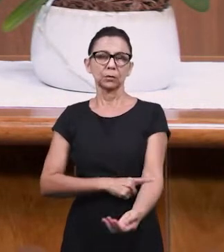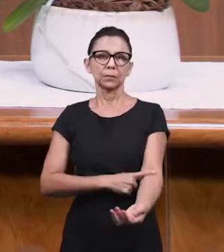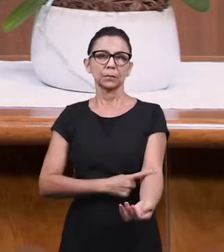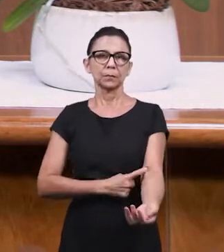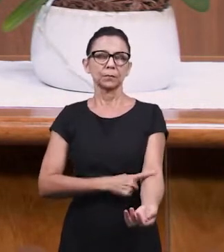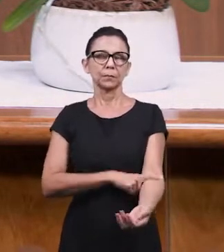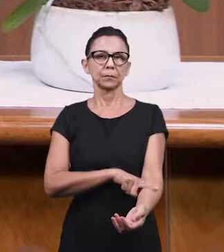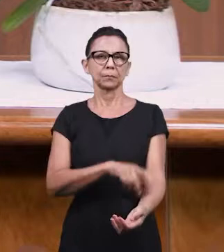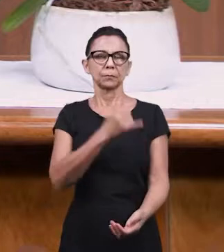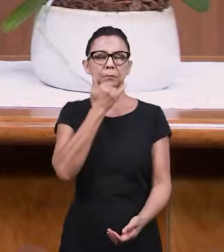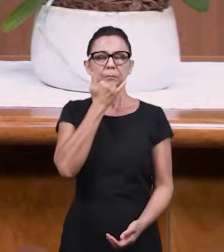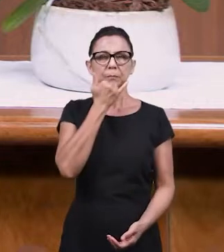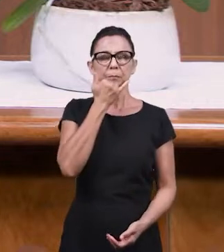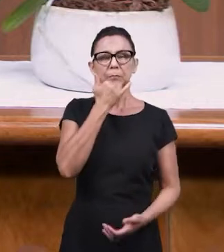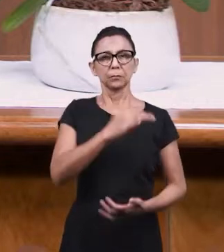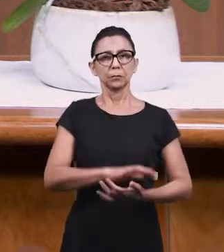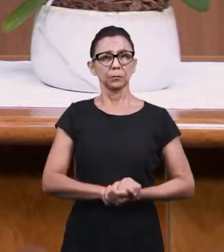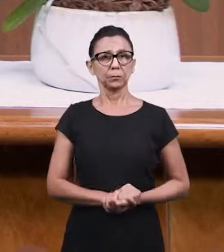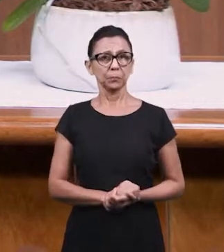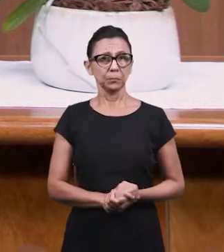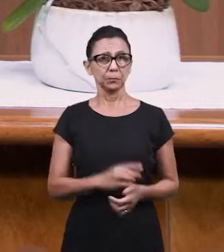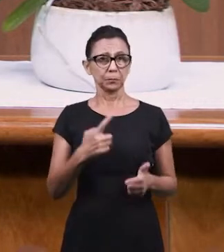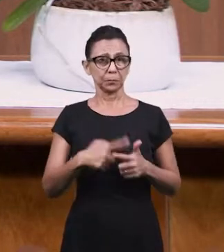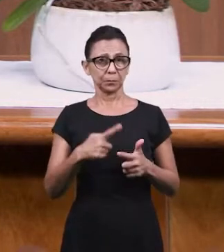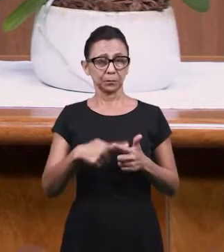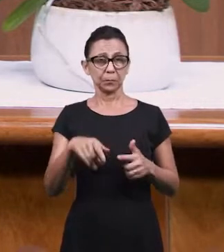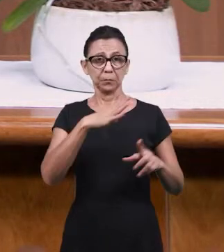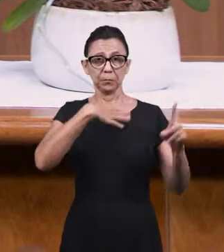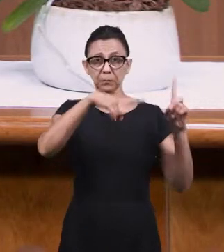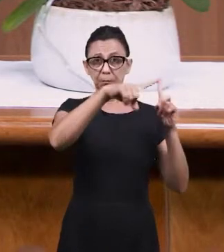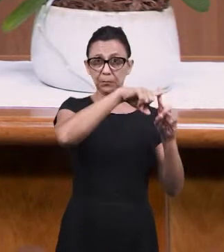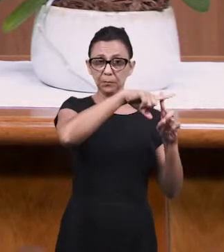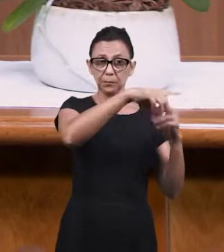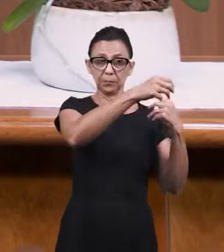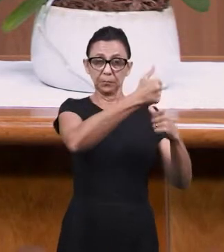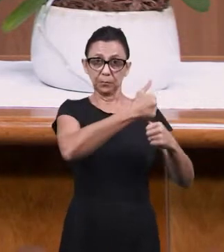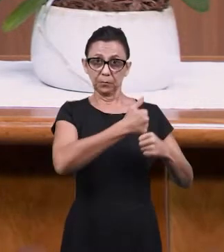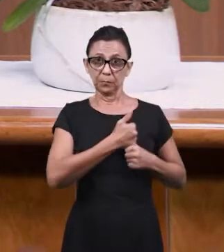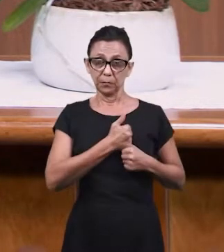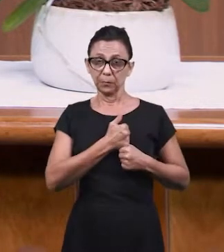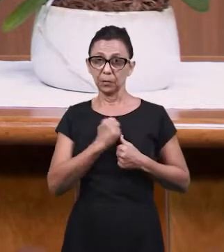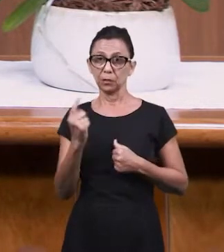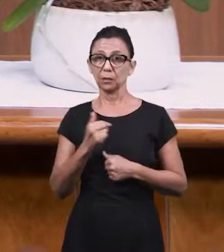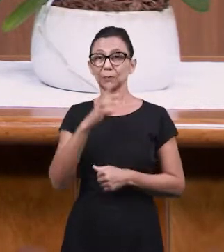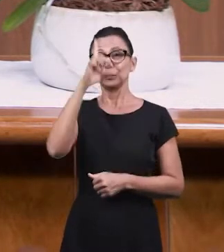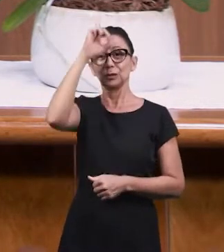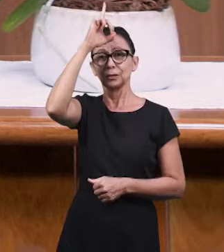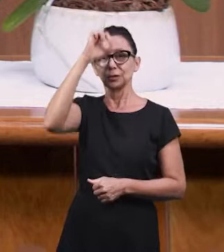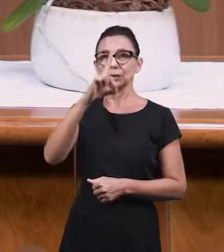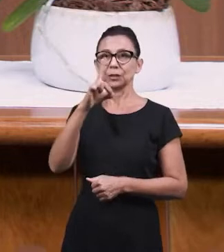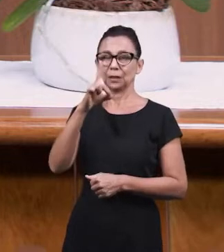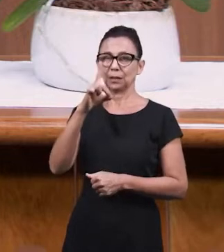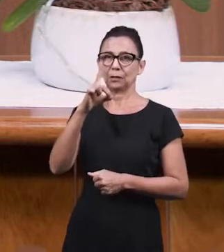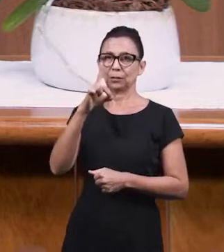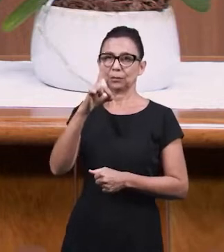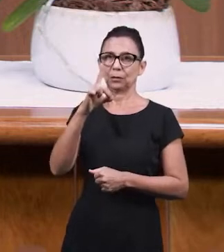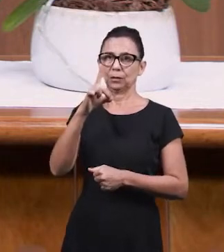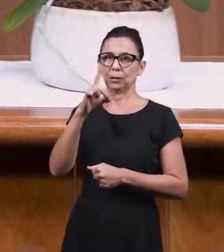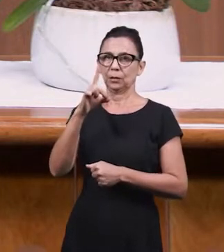Il nous a fait sacrificateurs. Nous avons le droit d'entrer devant le